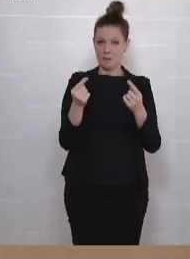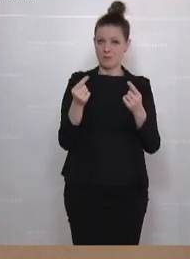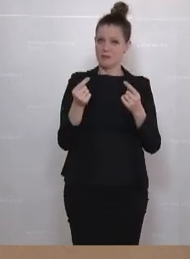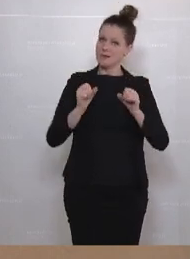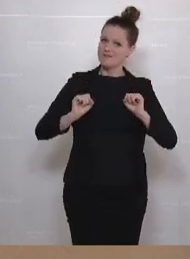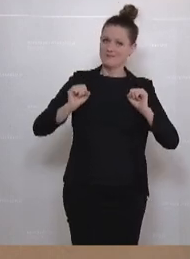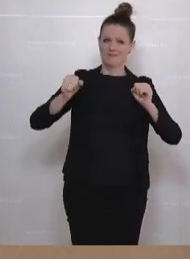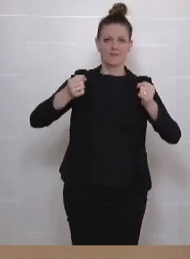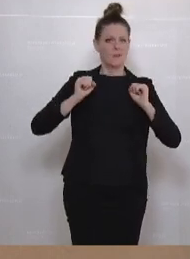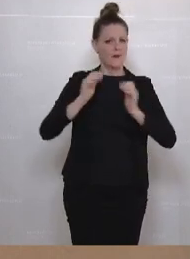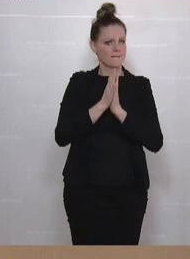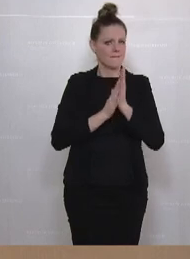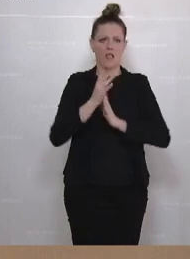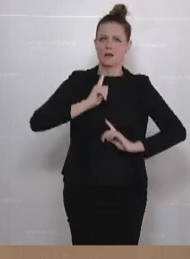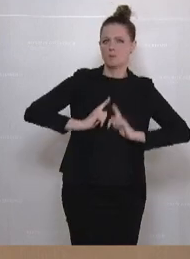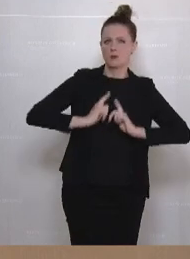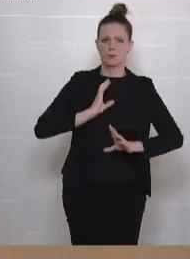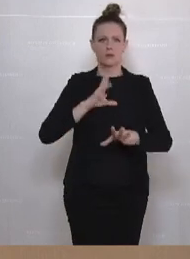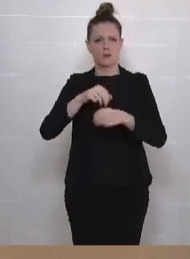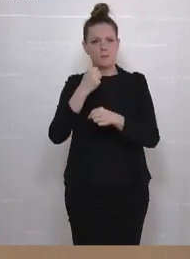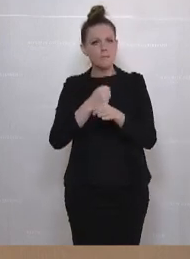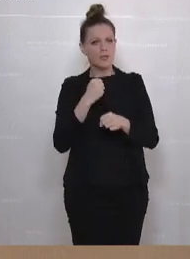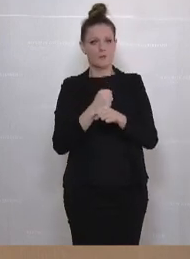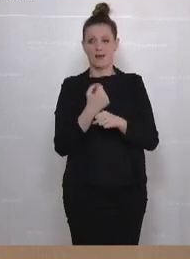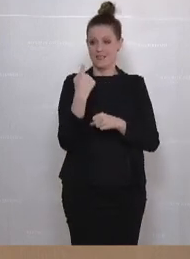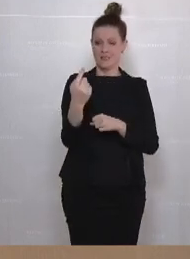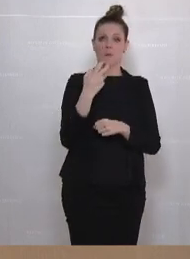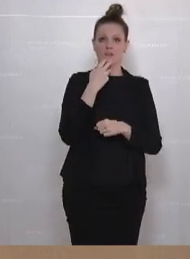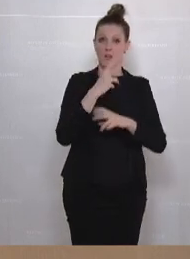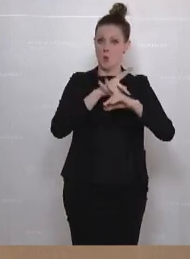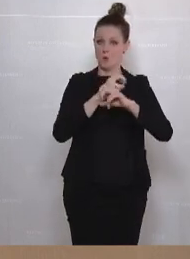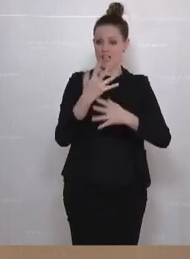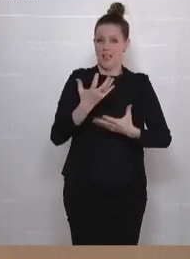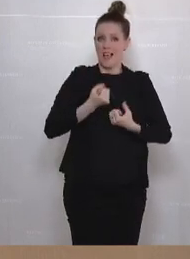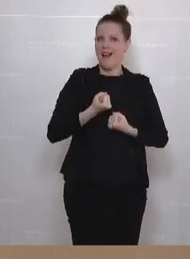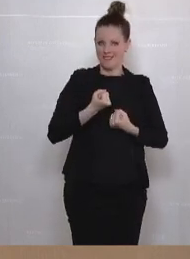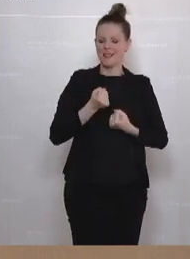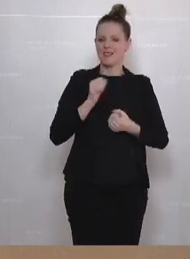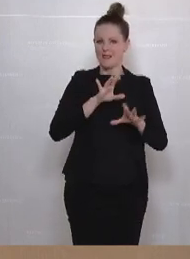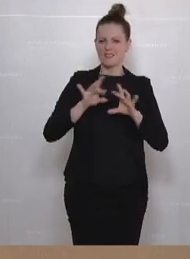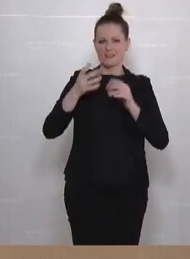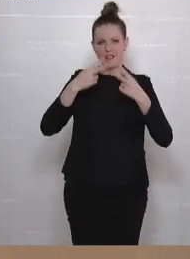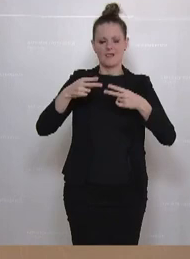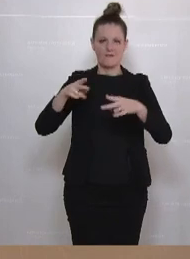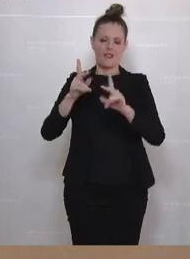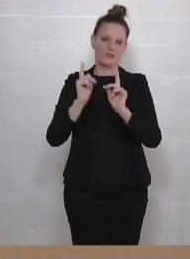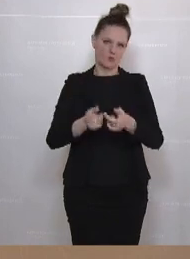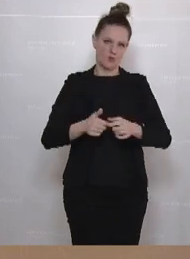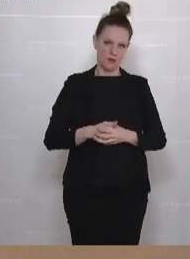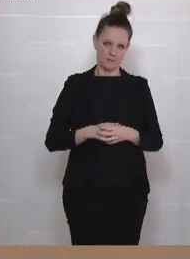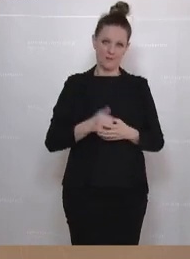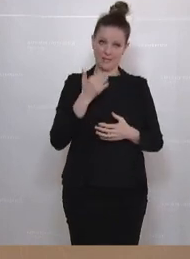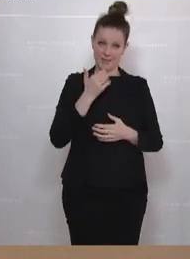Einsatz und großem Elan bei der Sache sind und die, glaube ich, wollen wir in Österreich halten und die sollen ihre Tätigkeit fortsetzen können.